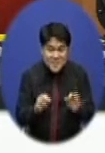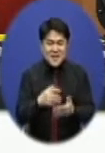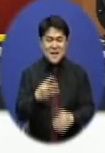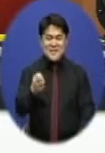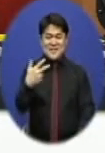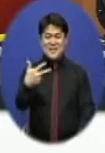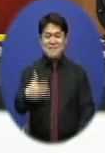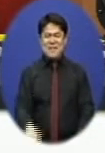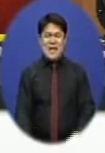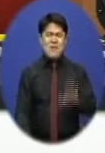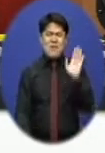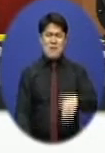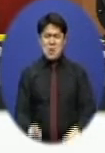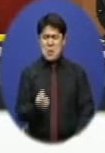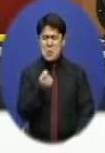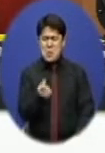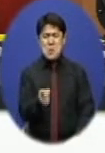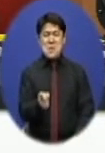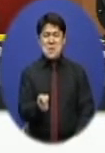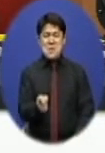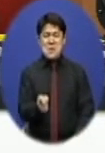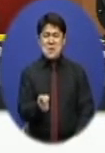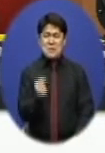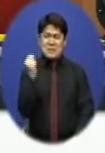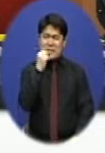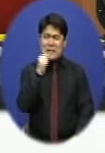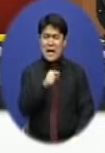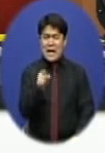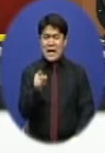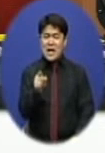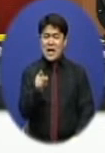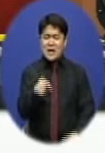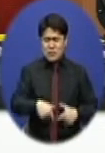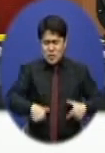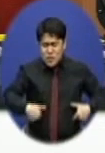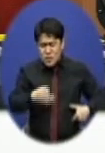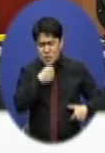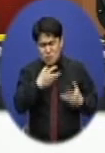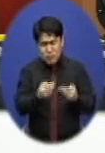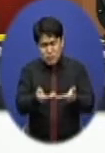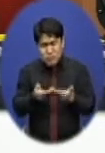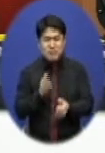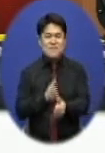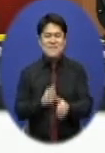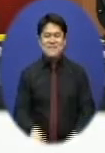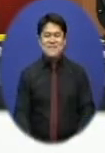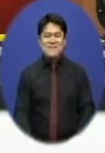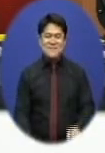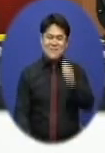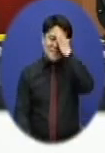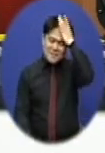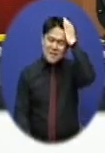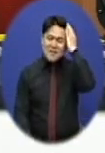이게 37표. 아 이게 아유. 여러분들 뭐 하시는 좀 거예요? 점수 주세요. 많이 좀 주세요. 네. 네.